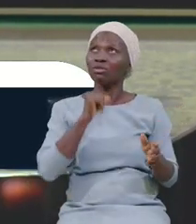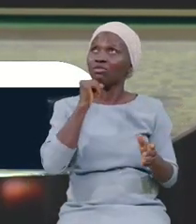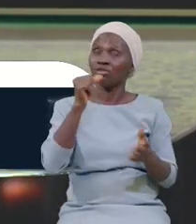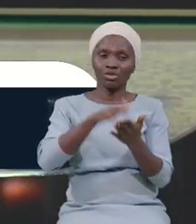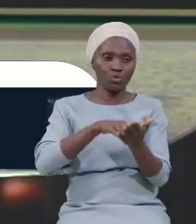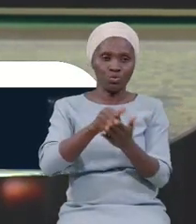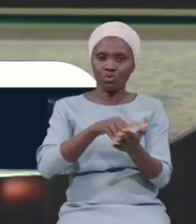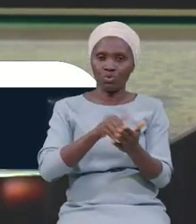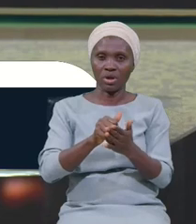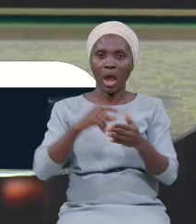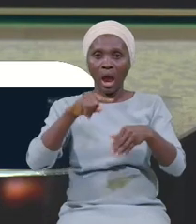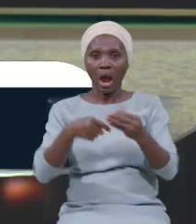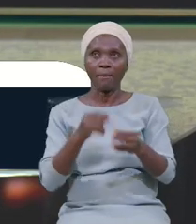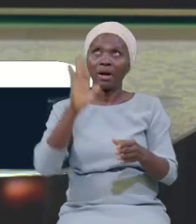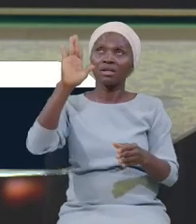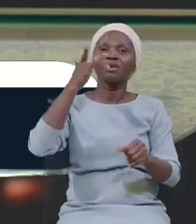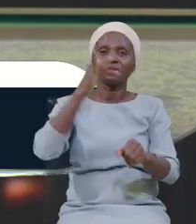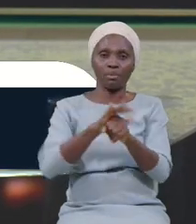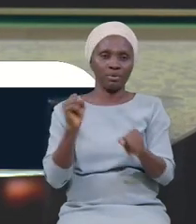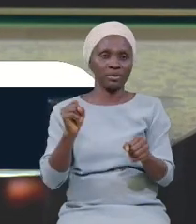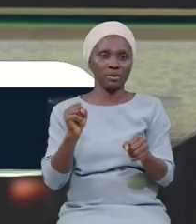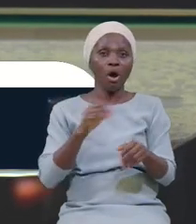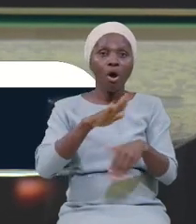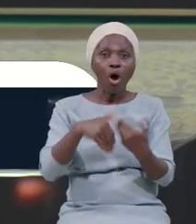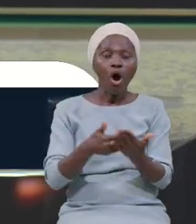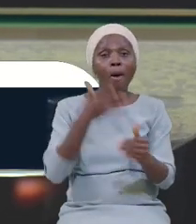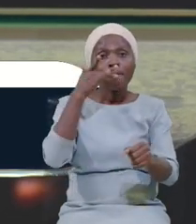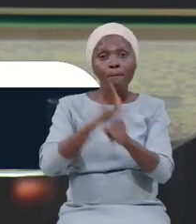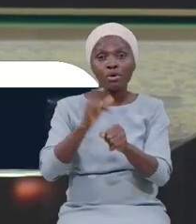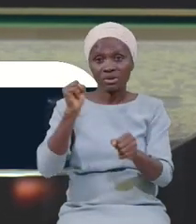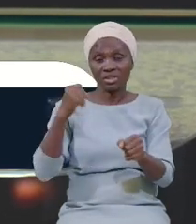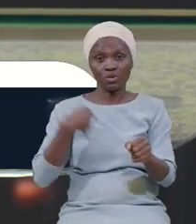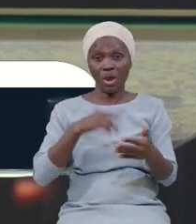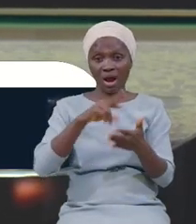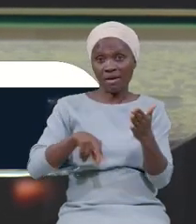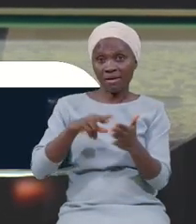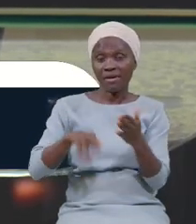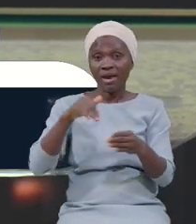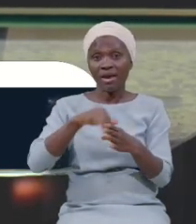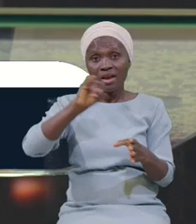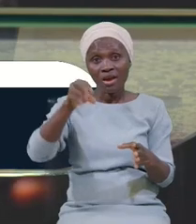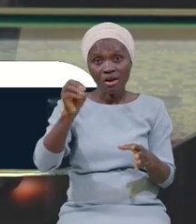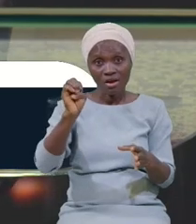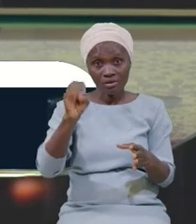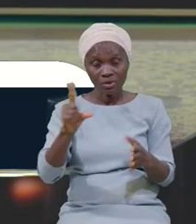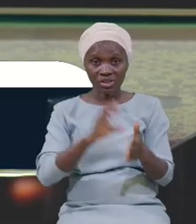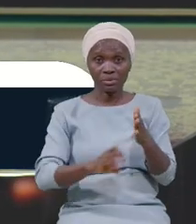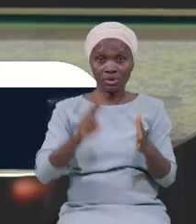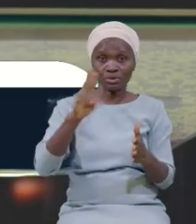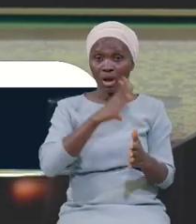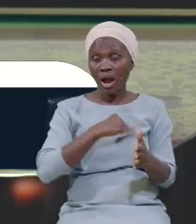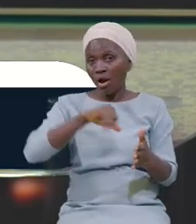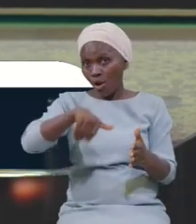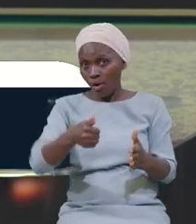dans l'accomplissement de la promesse. Toutes les promesses que nous avons lues en Joël 2, une autre promesse. Le